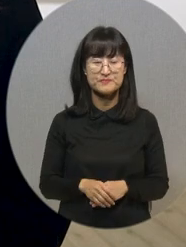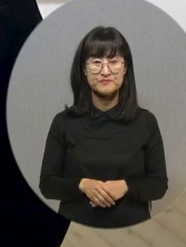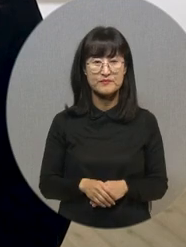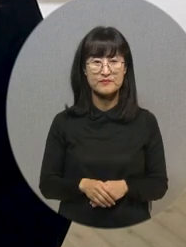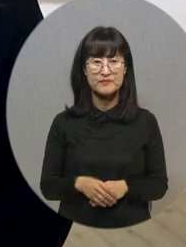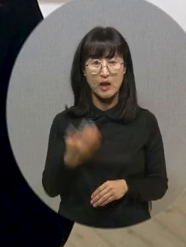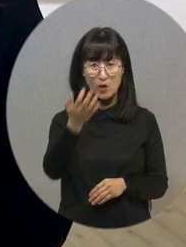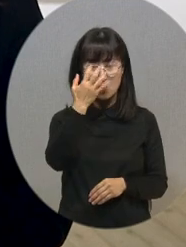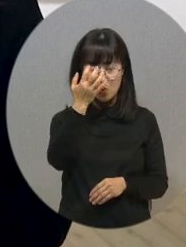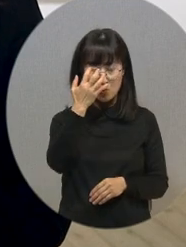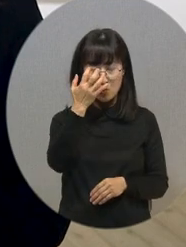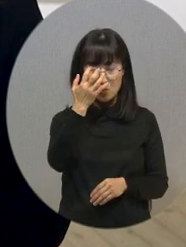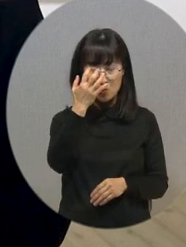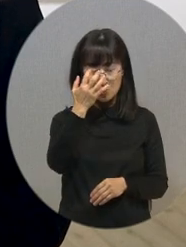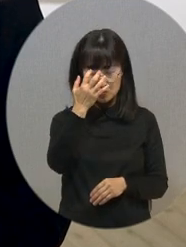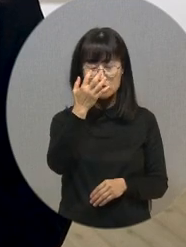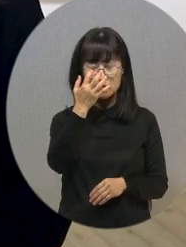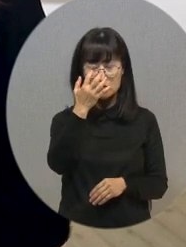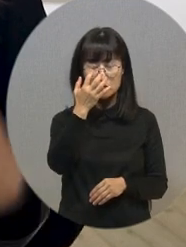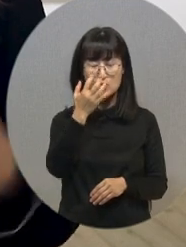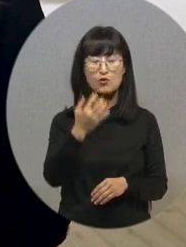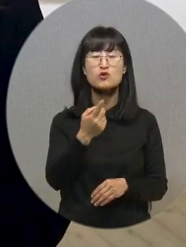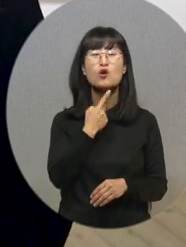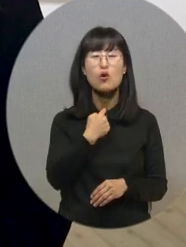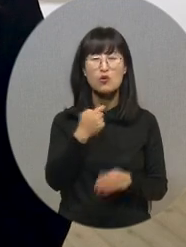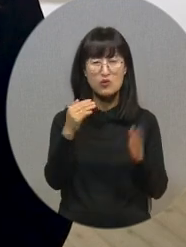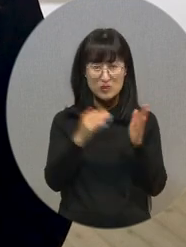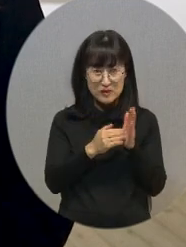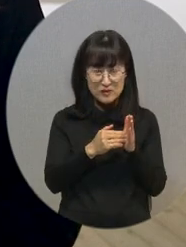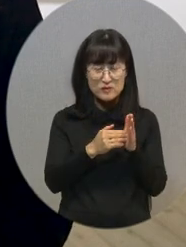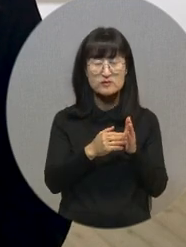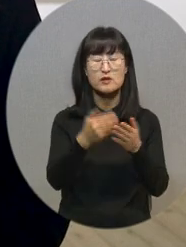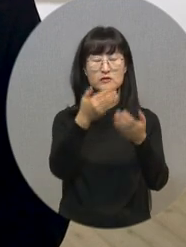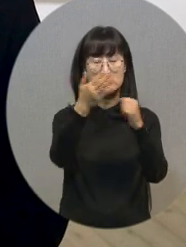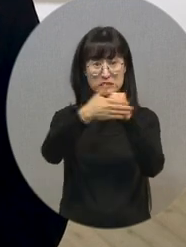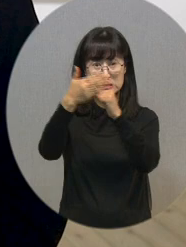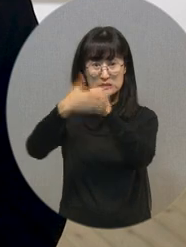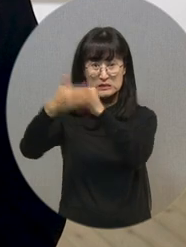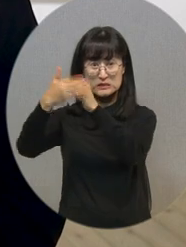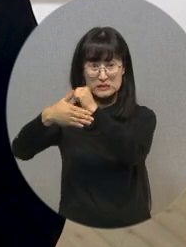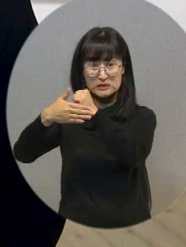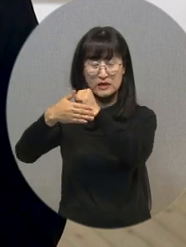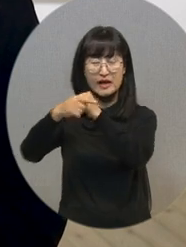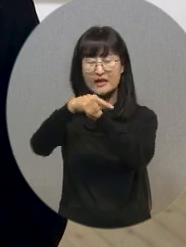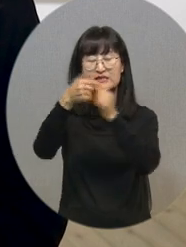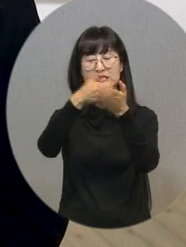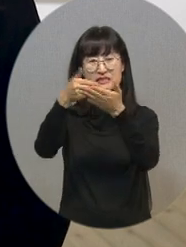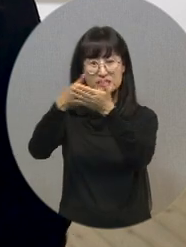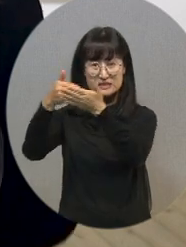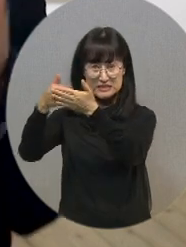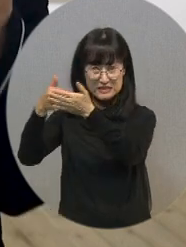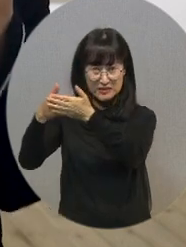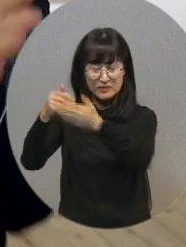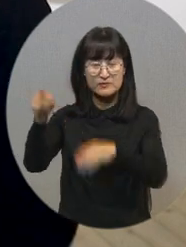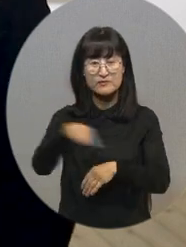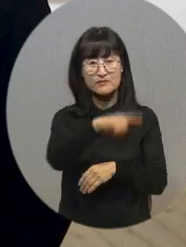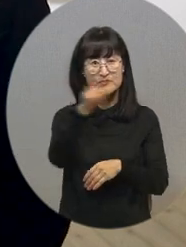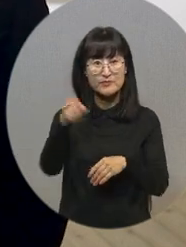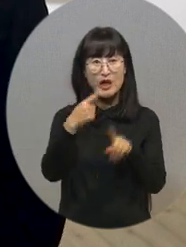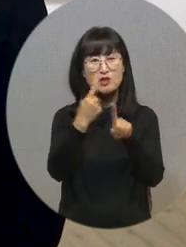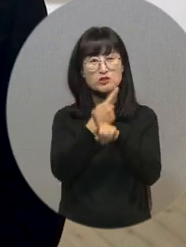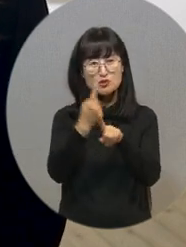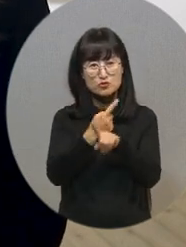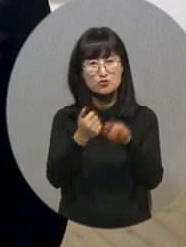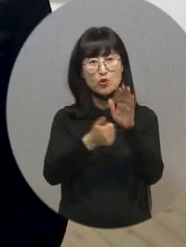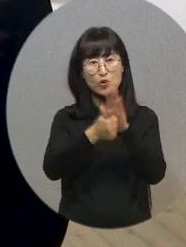고통의 시간을 넘어선 그녀의 작업은 관객들로 하여금 그 치유와 희망의 메시지를